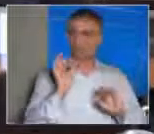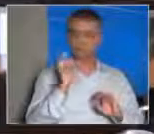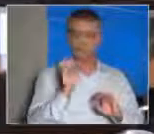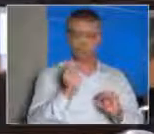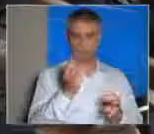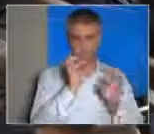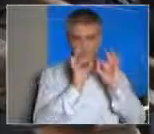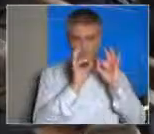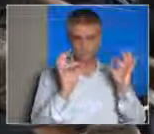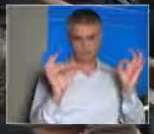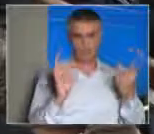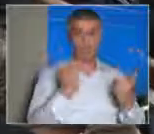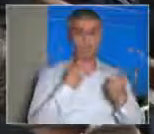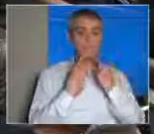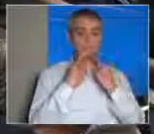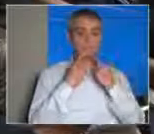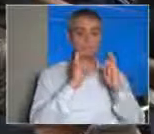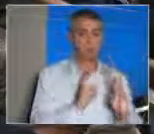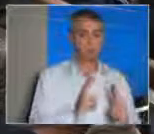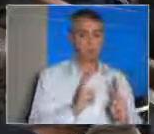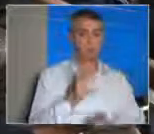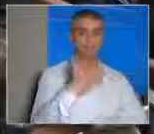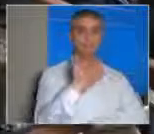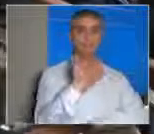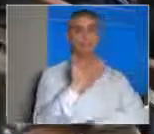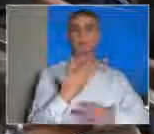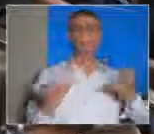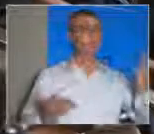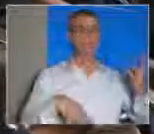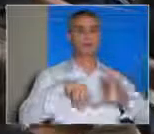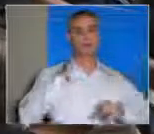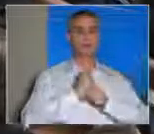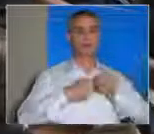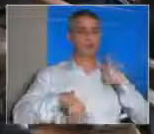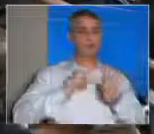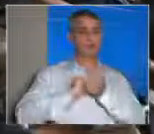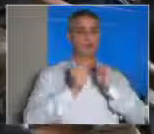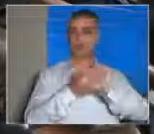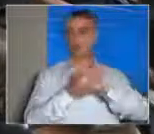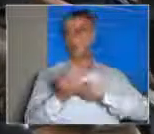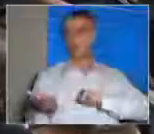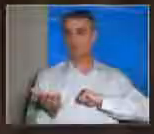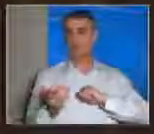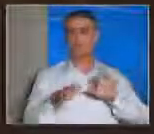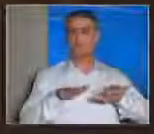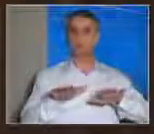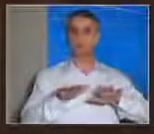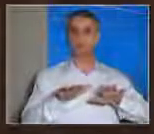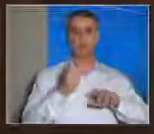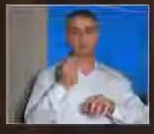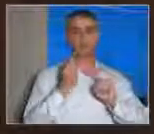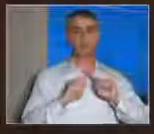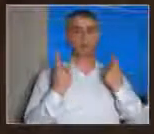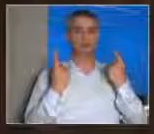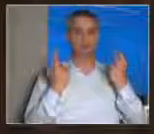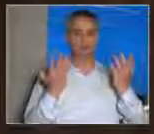אפס. אם פתאום מסע ומתן יתקע ומדינה תעמוד בפני בחירה ללכת לבחירות או ללכת לאיזושהי ממשלה קצת